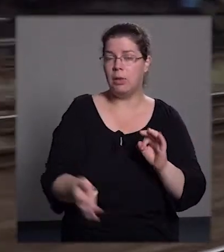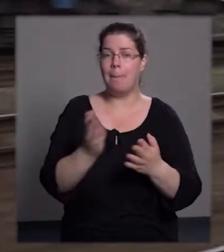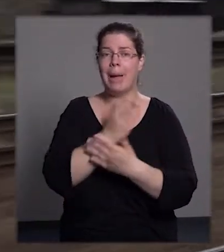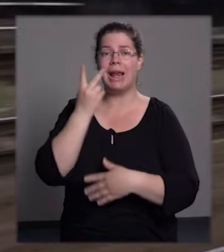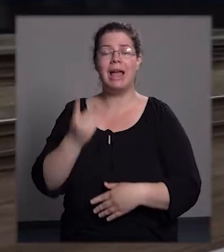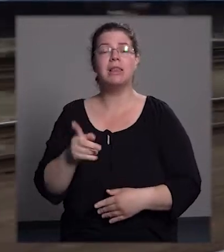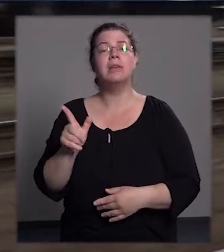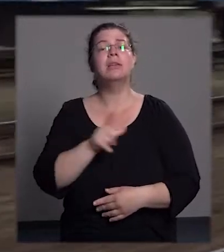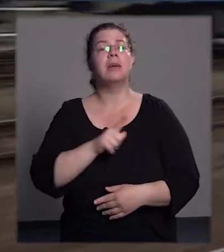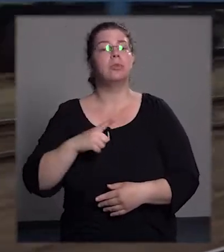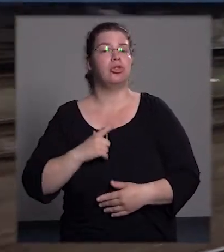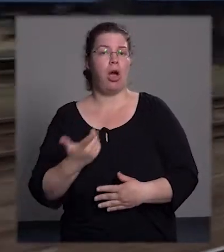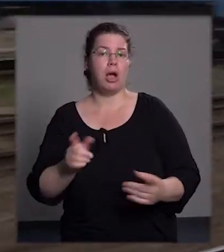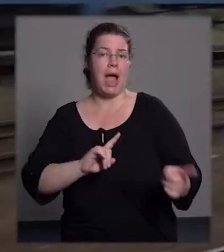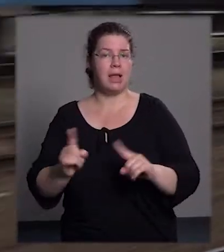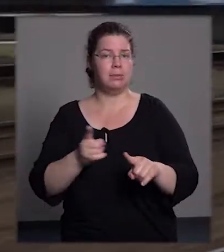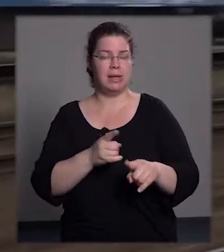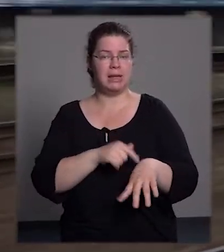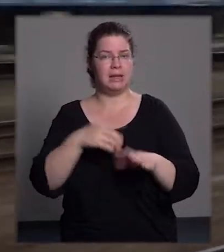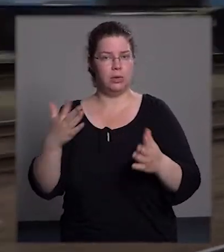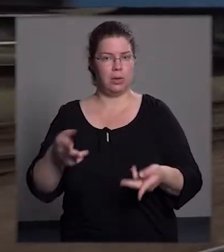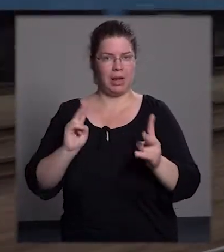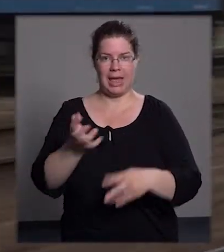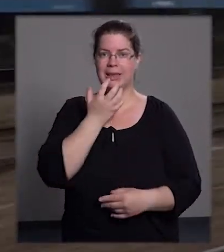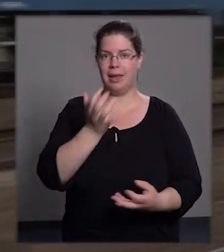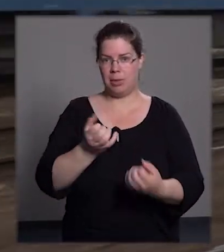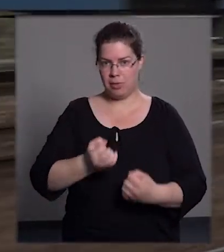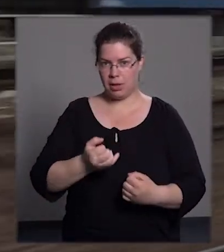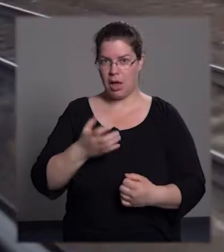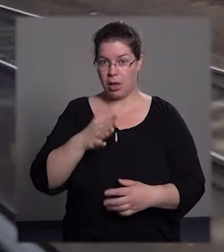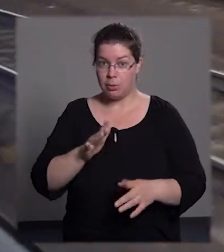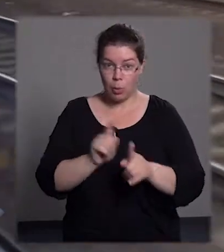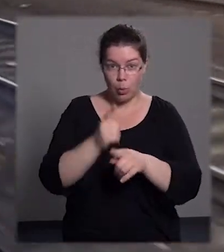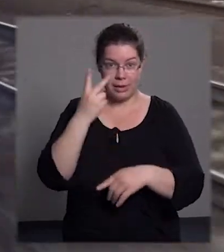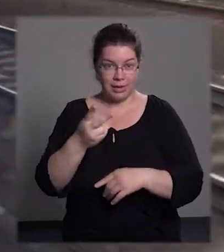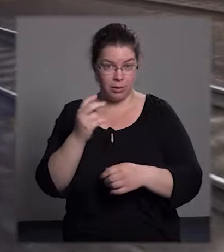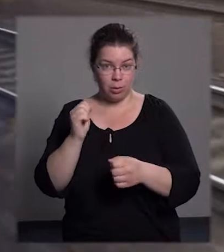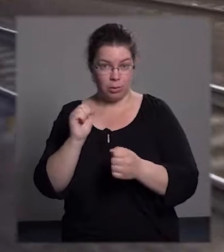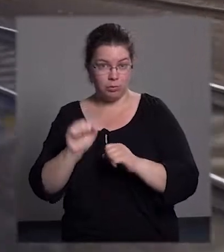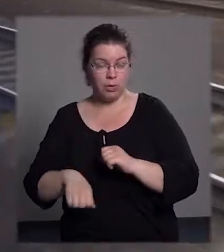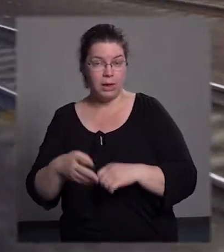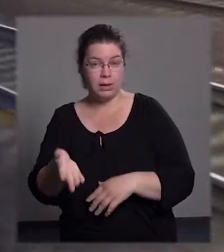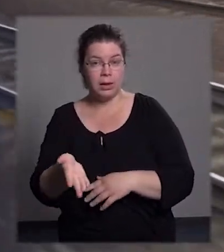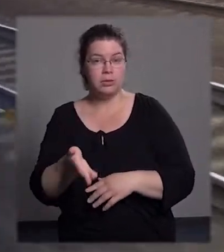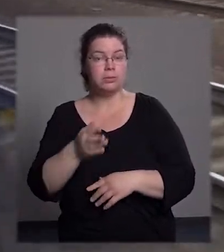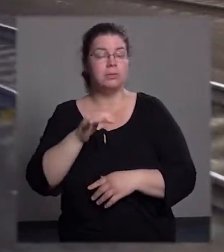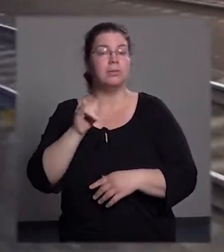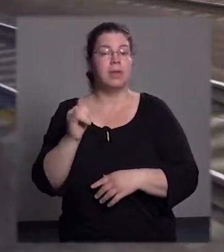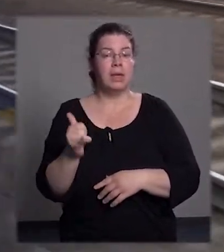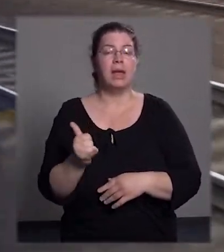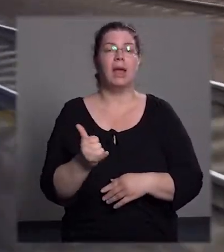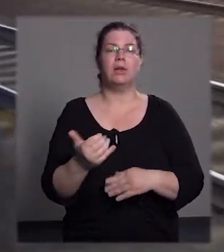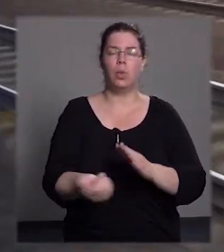egy átmeneti időszakban lehet igénybe venni ezt a vonatot, hanem úgy tűnik, hogy véglegesen is. Igen, aztán gyűjtöttünk